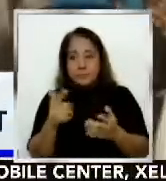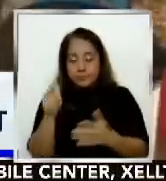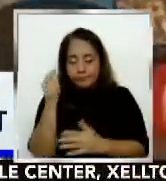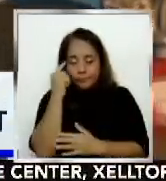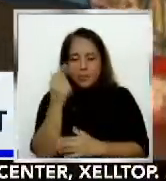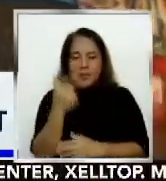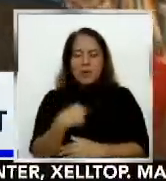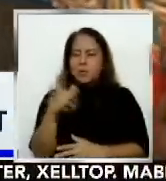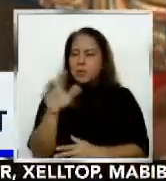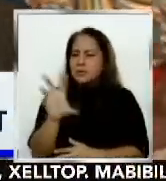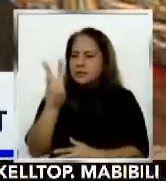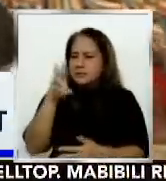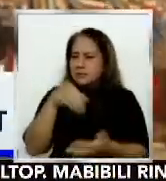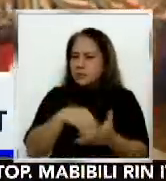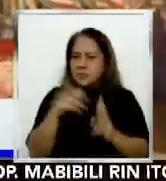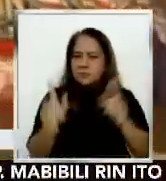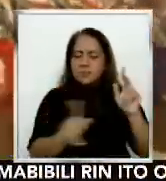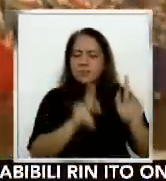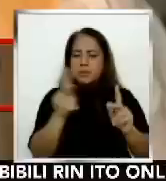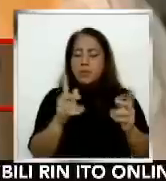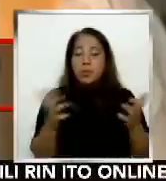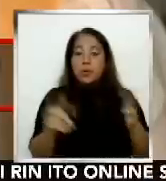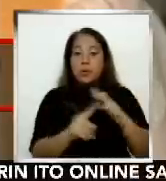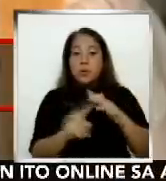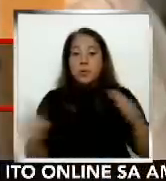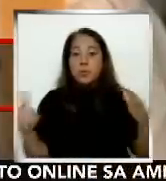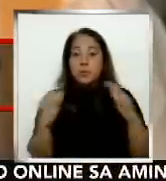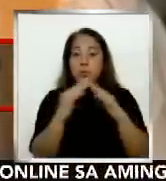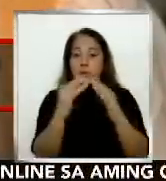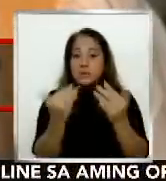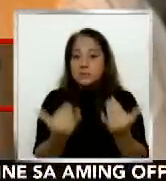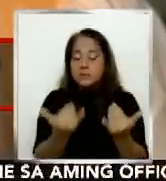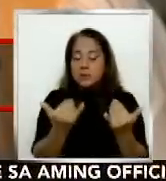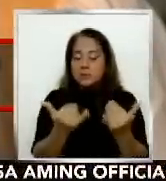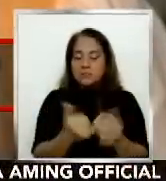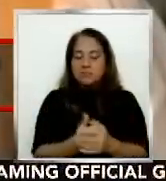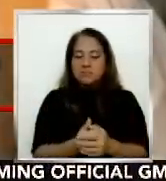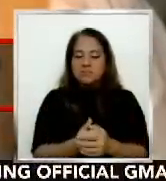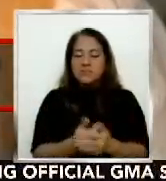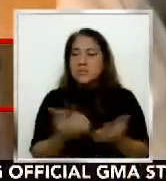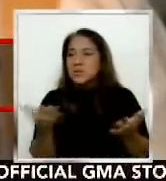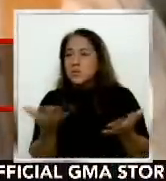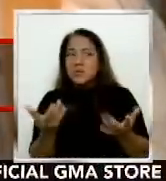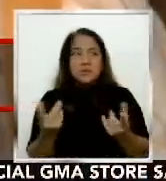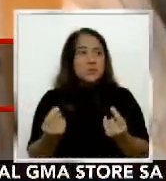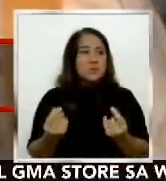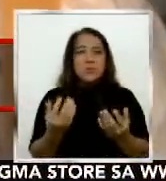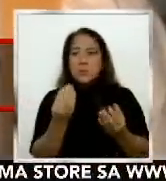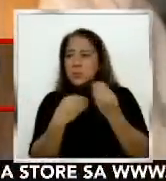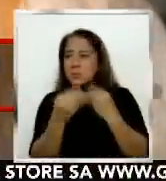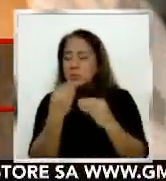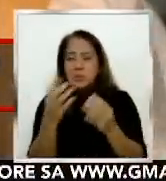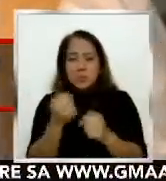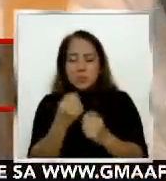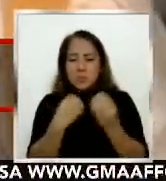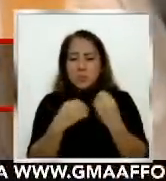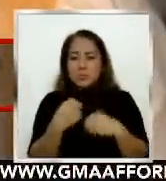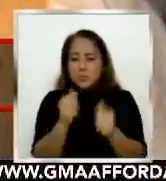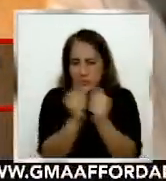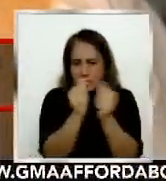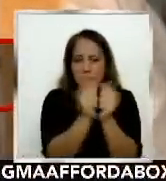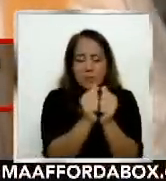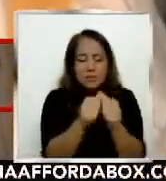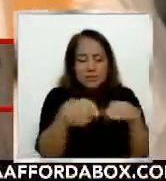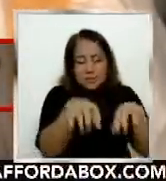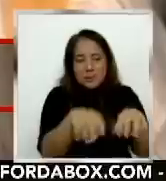6,000 residente ang nasa evacuation centers. Bol ko asam ka tanig panyapon. Ako yug na lang isang silingan man din